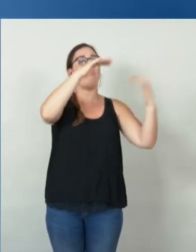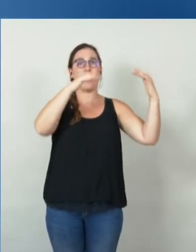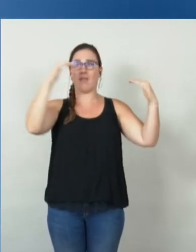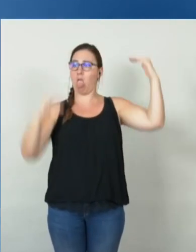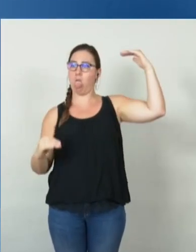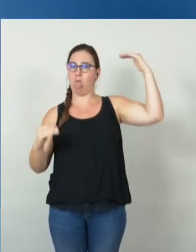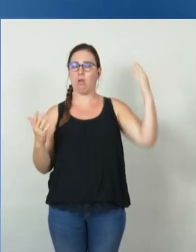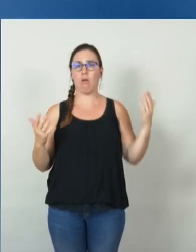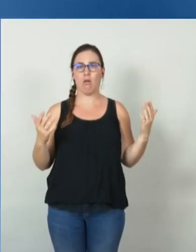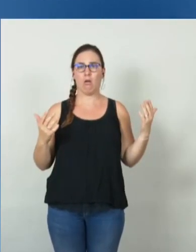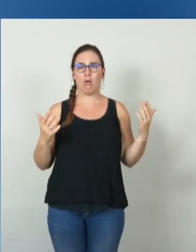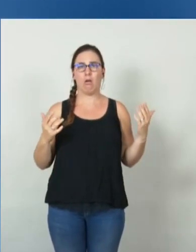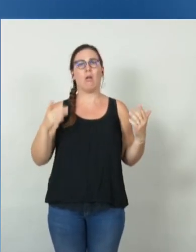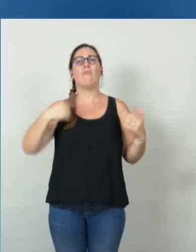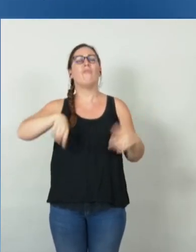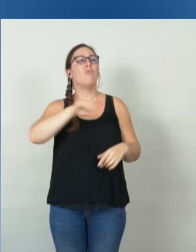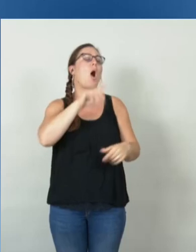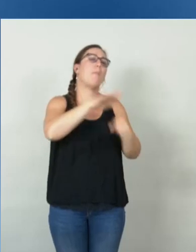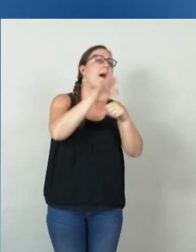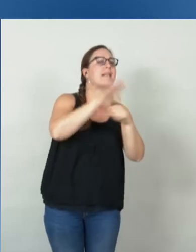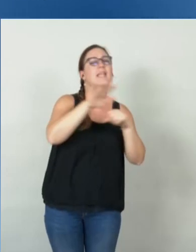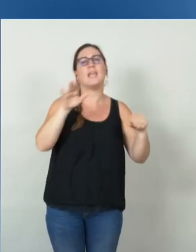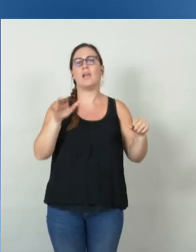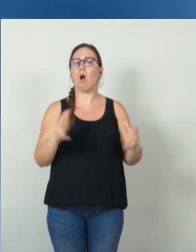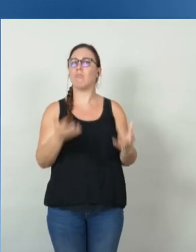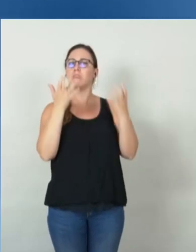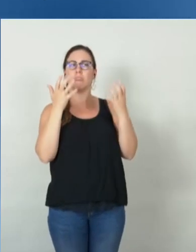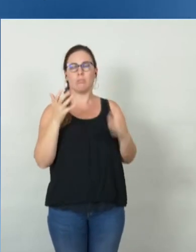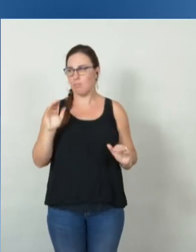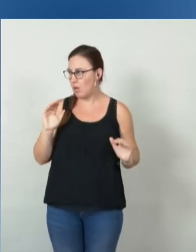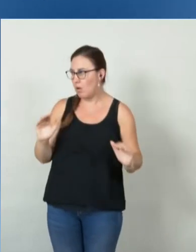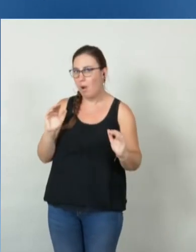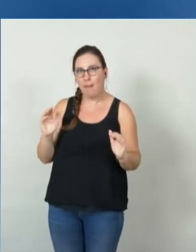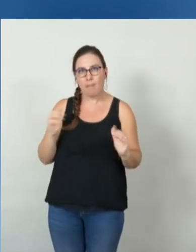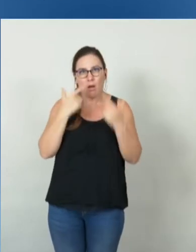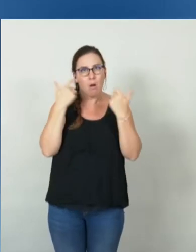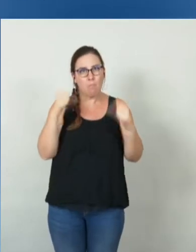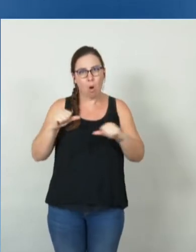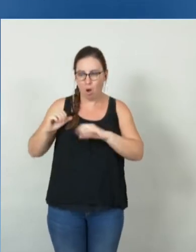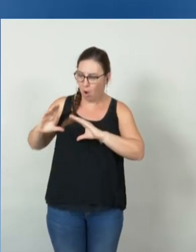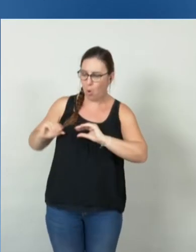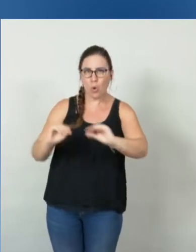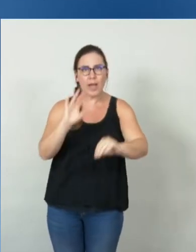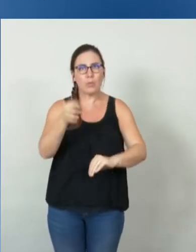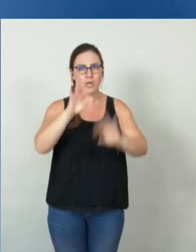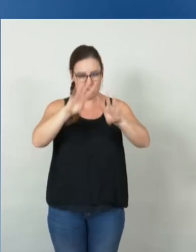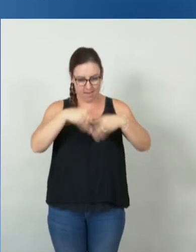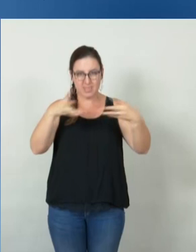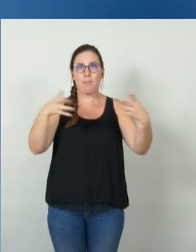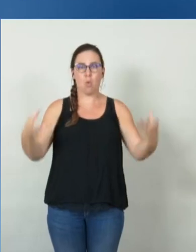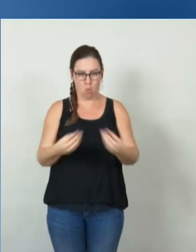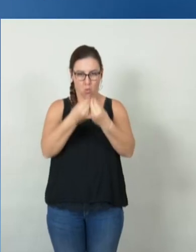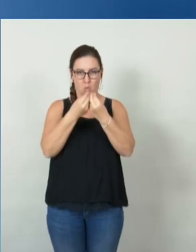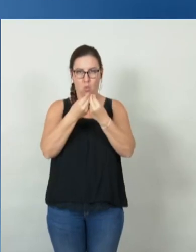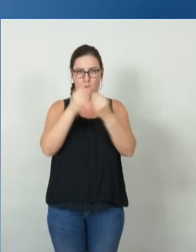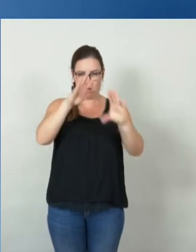que vous me disiez que c'est pas parlant mais enfin vous savez les faits sont là et dans le tableau récapitulatif qui